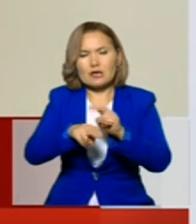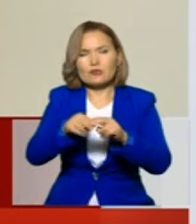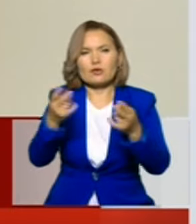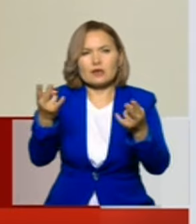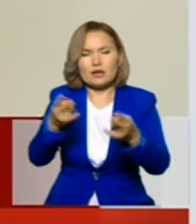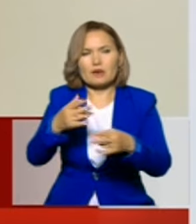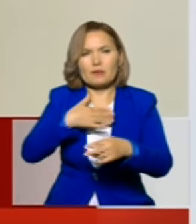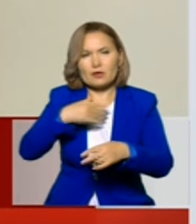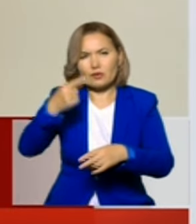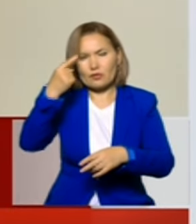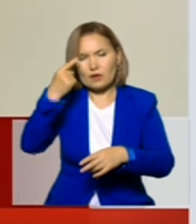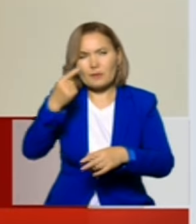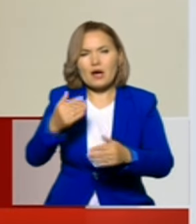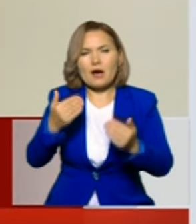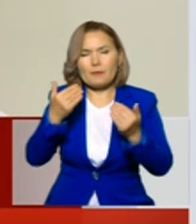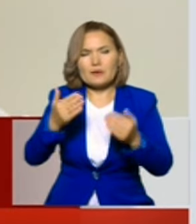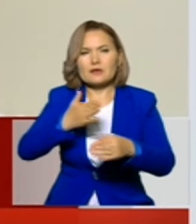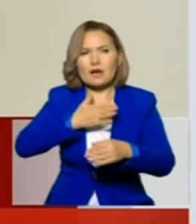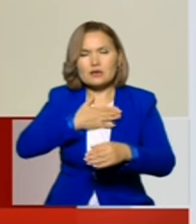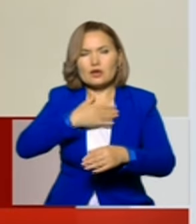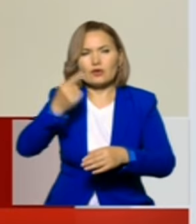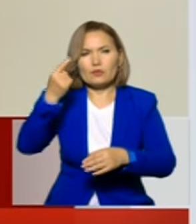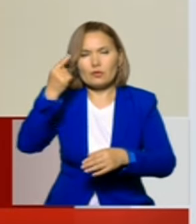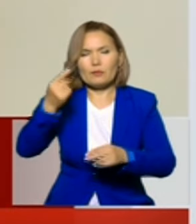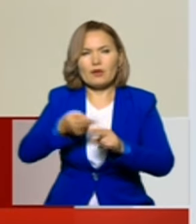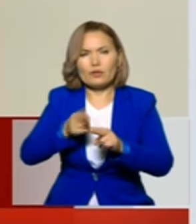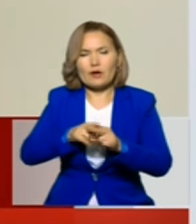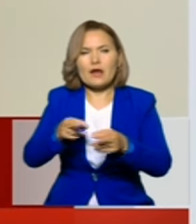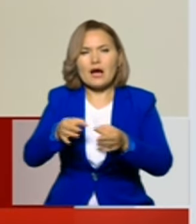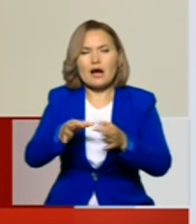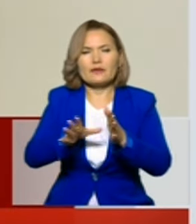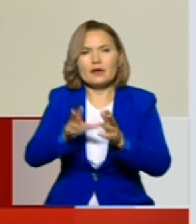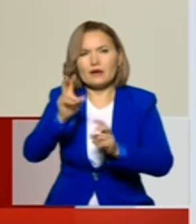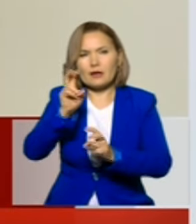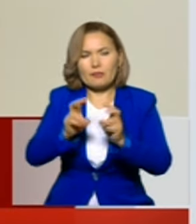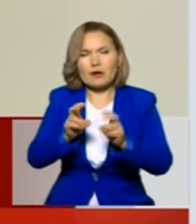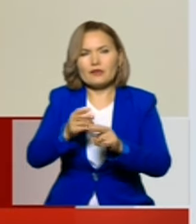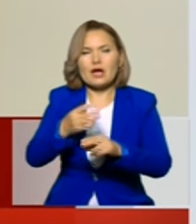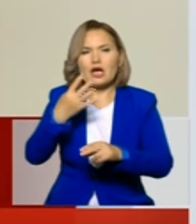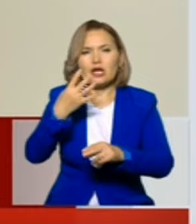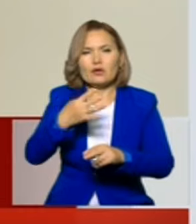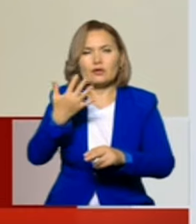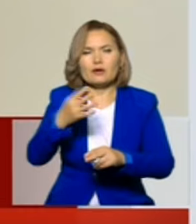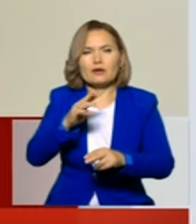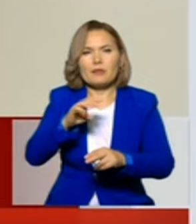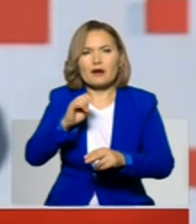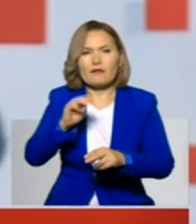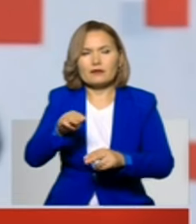өзім ойлы есептеймін. Біз қарастырып отқан атом электр станциясы 2-4 мегаватт.